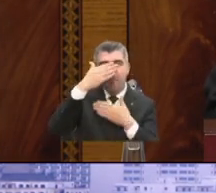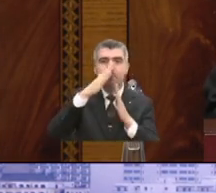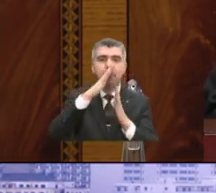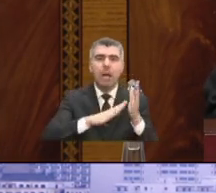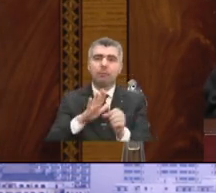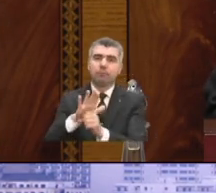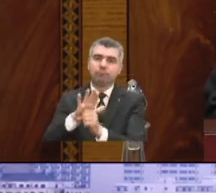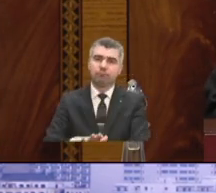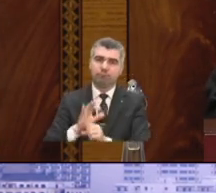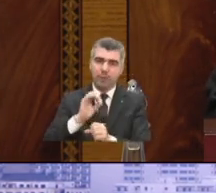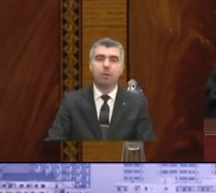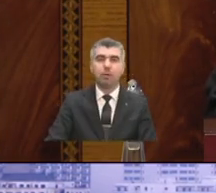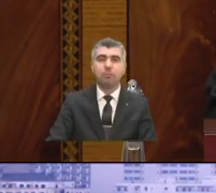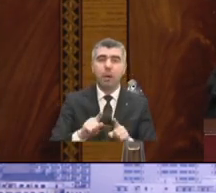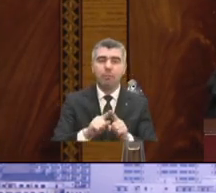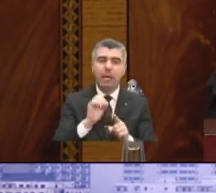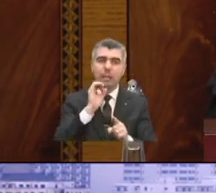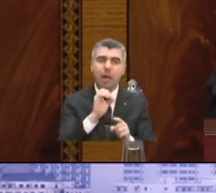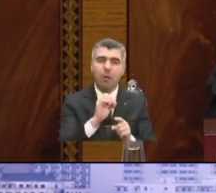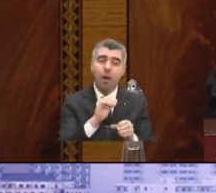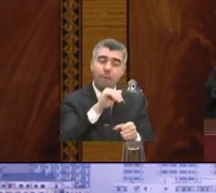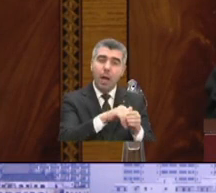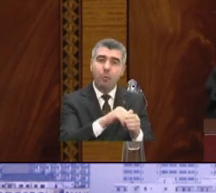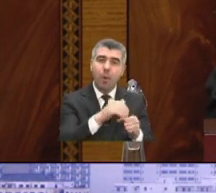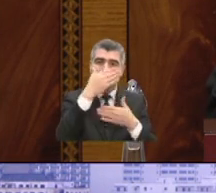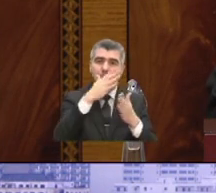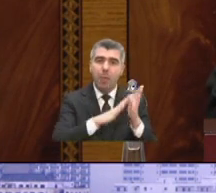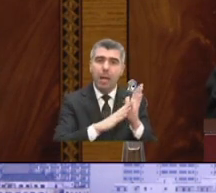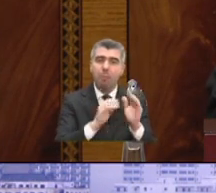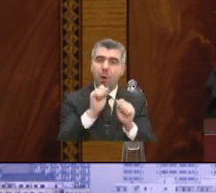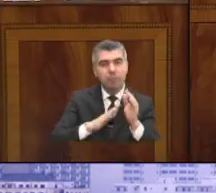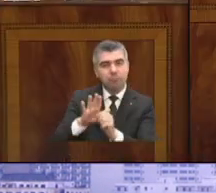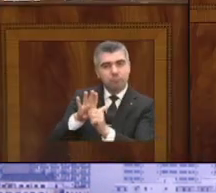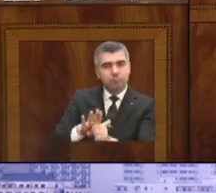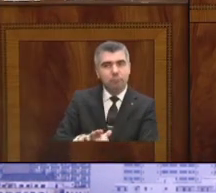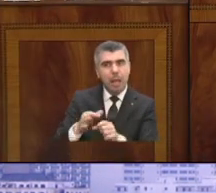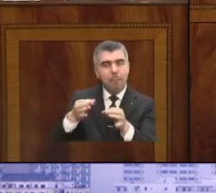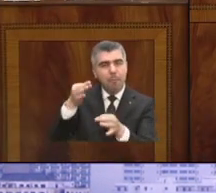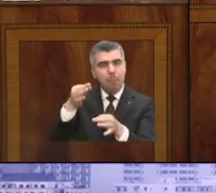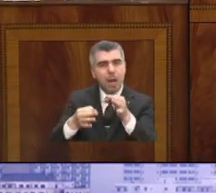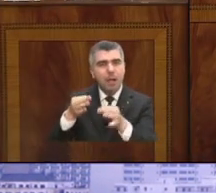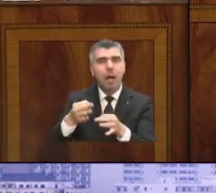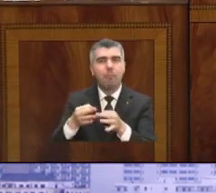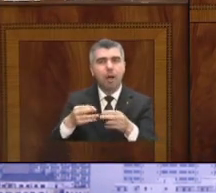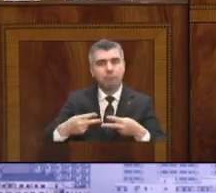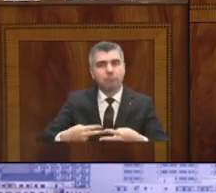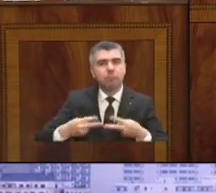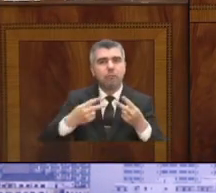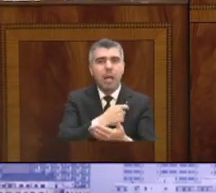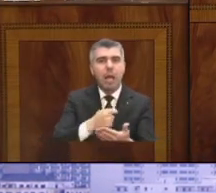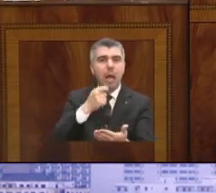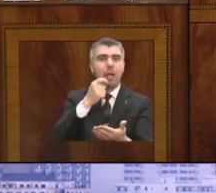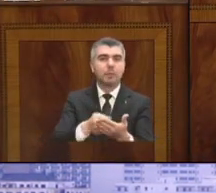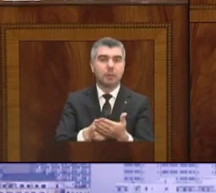لم يؤخذ بها اذا فاش تبقى هذا التقارير الحبيسه البرلمان يؤثر بشكل او باخر شيء